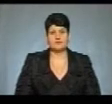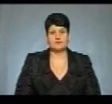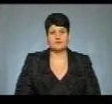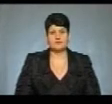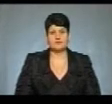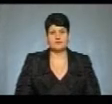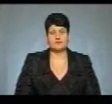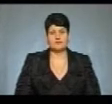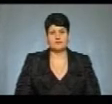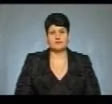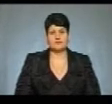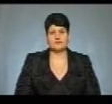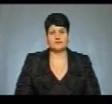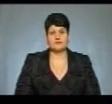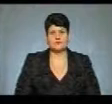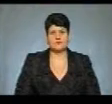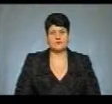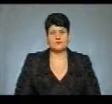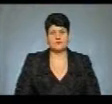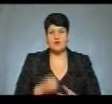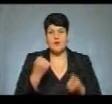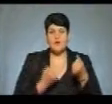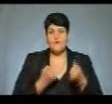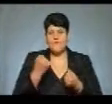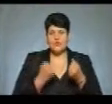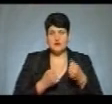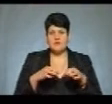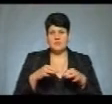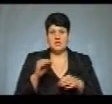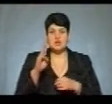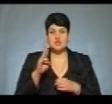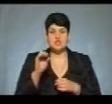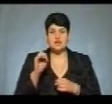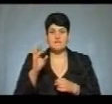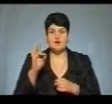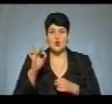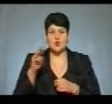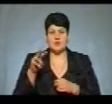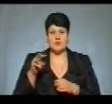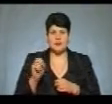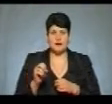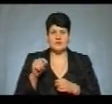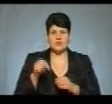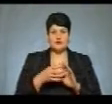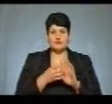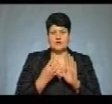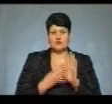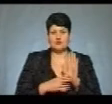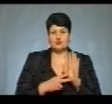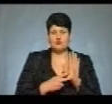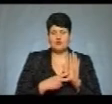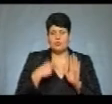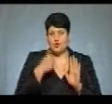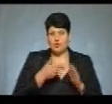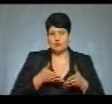Водій автомобіля «Шевроле», йому 1997 року народження,